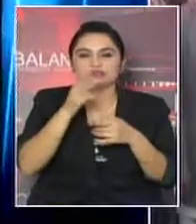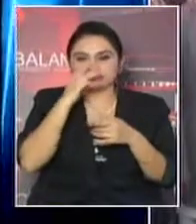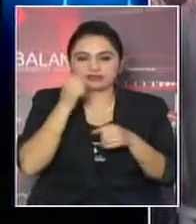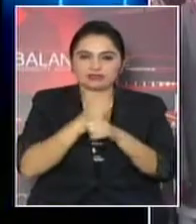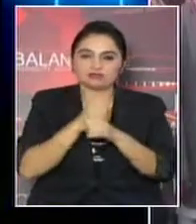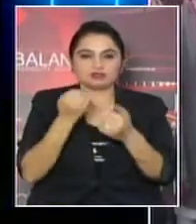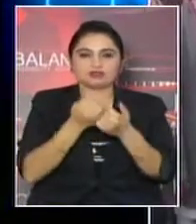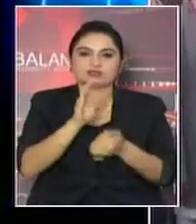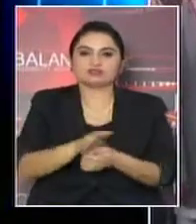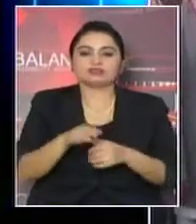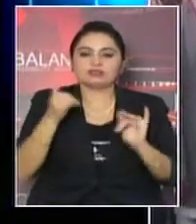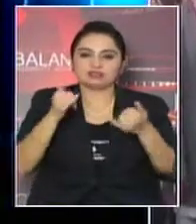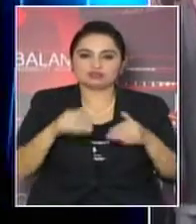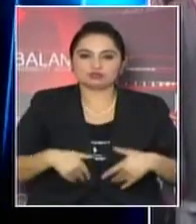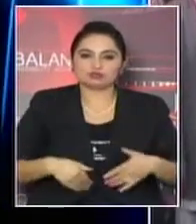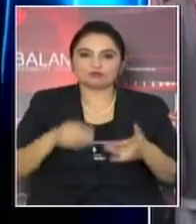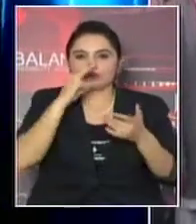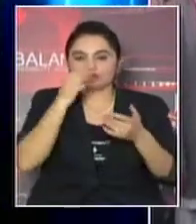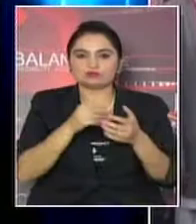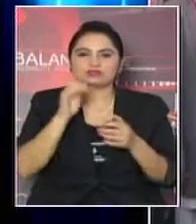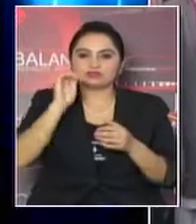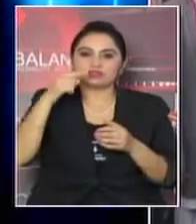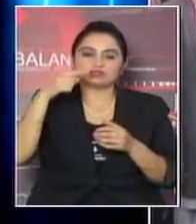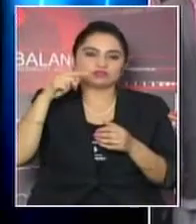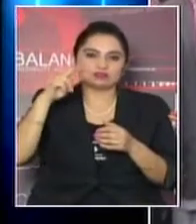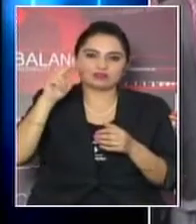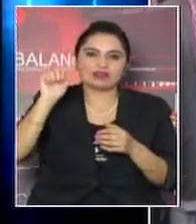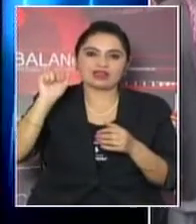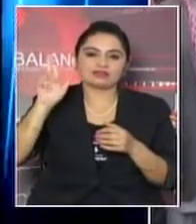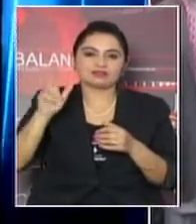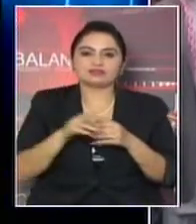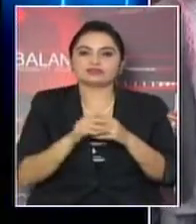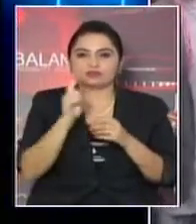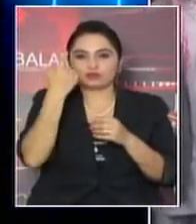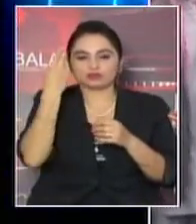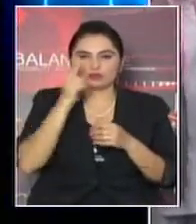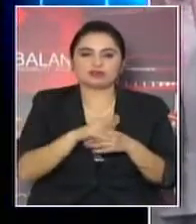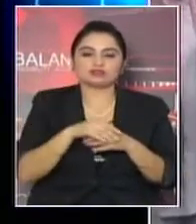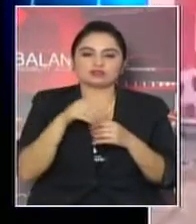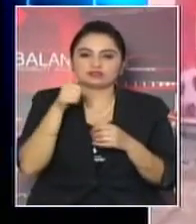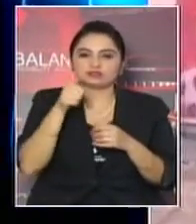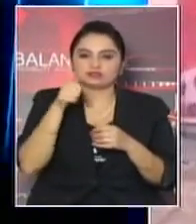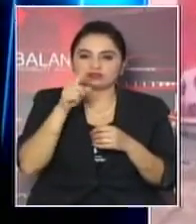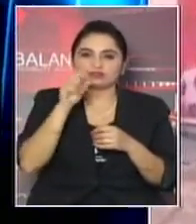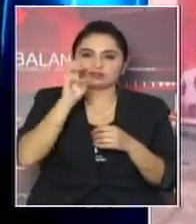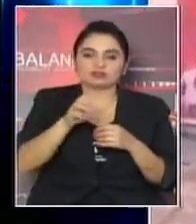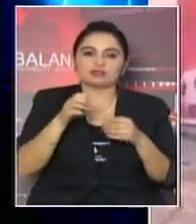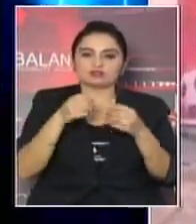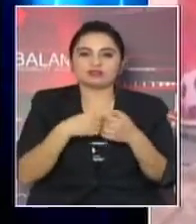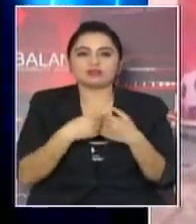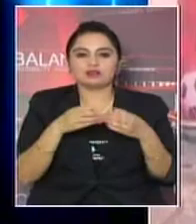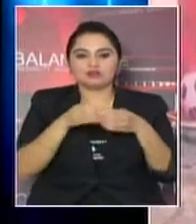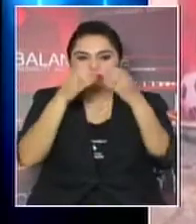हुनेछौँ। खेलकुद महोत्सवमा सनराइज जिरी छ प्रथम भएको छ। सनराइजले 10,000 नगद सहित ट्रफी, मेडल